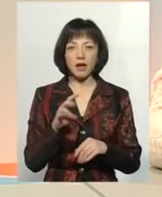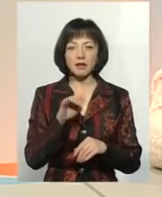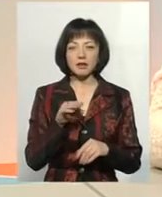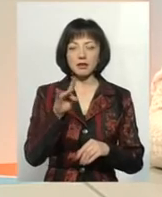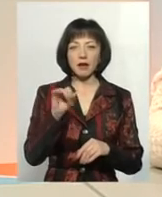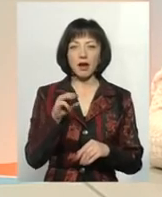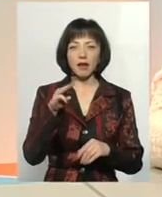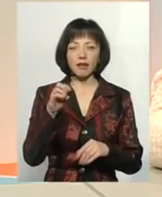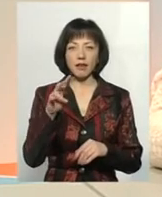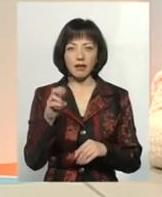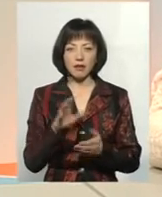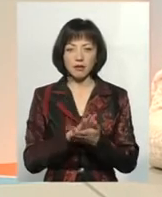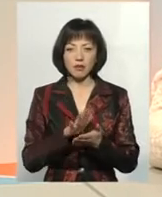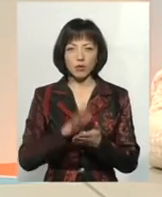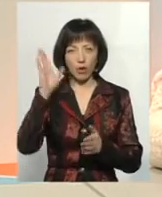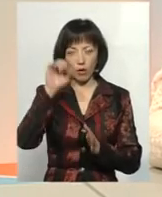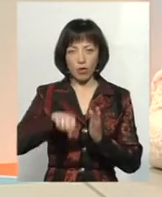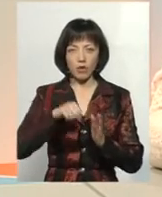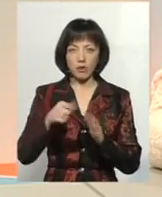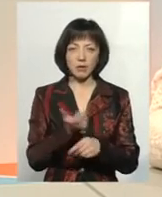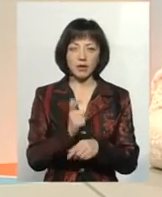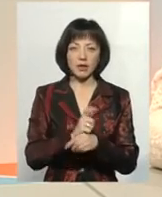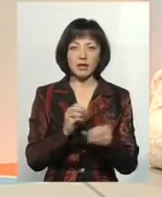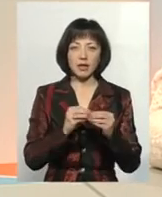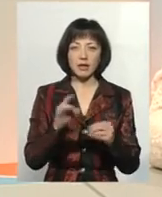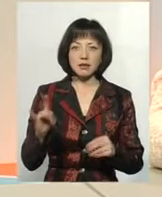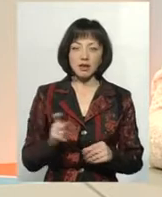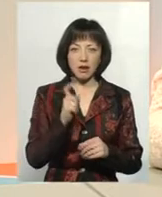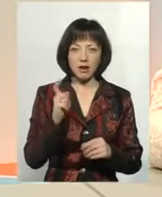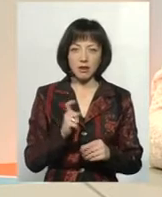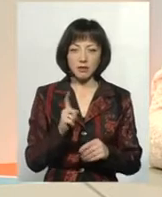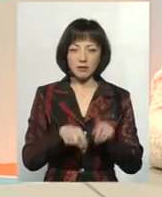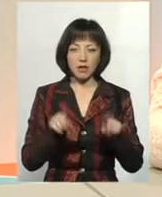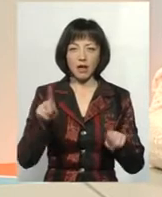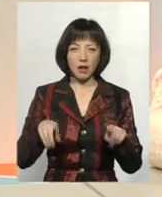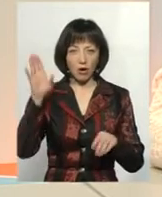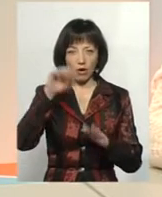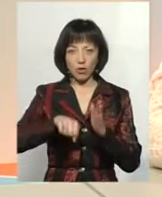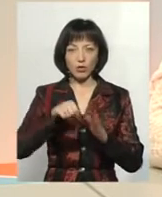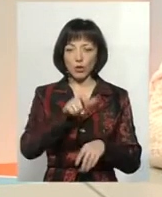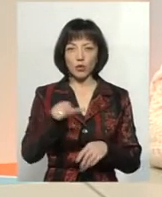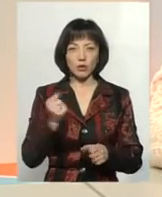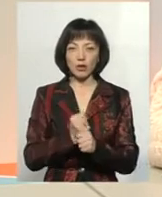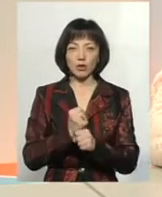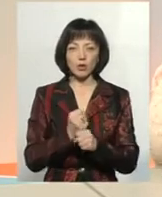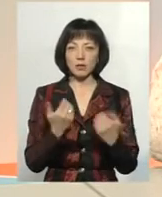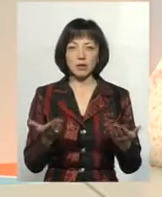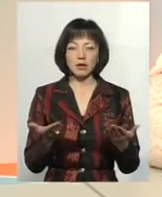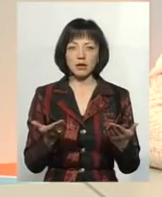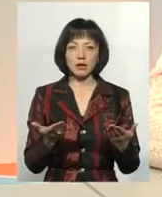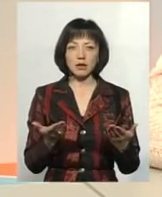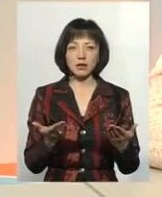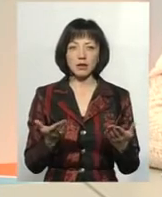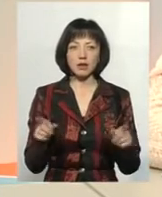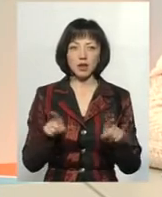забруднення колодязів, яке зараз в деяких перевищує, де десятикратне забруднення, наприклад, в деяких колодязях, ну люди ж і не роблять